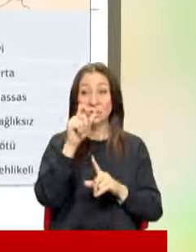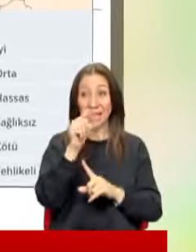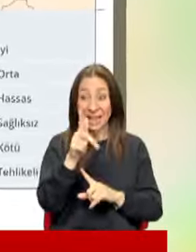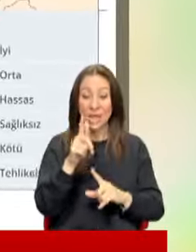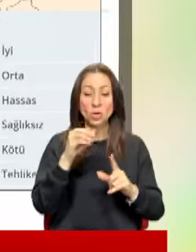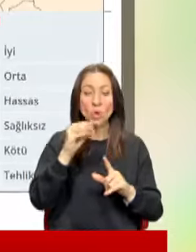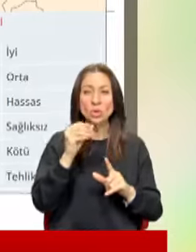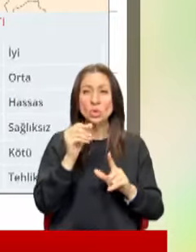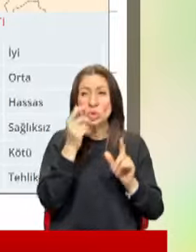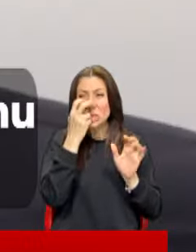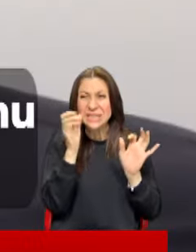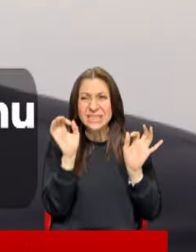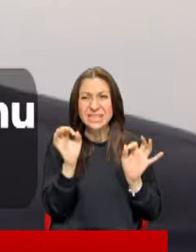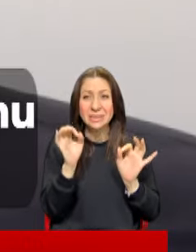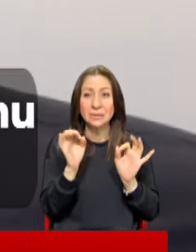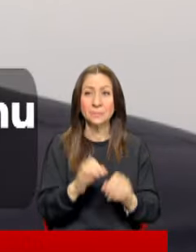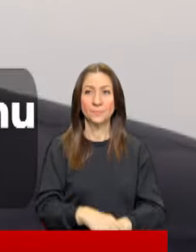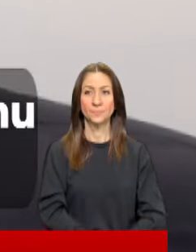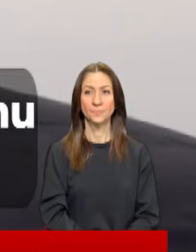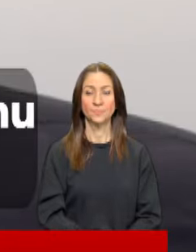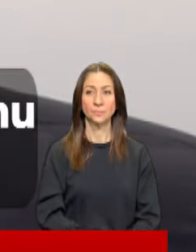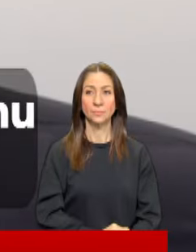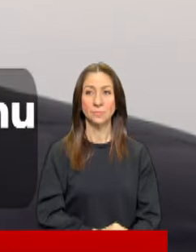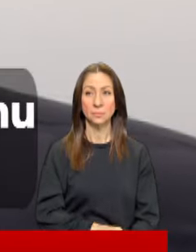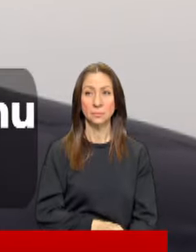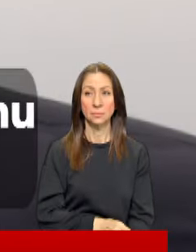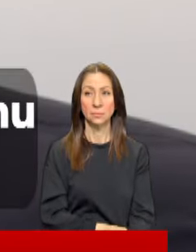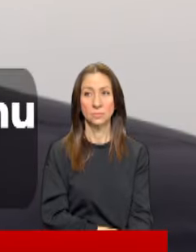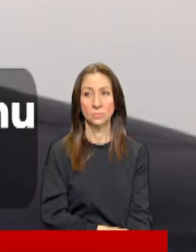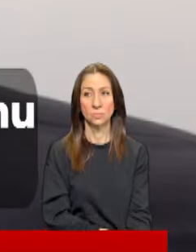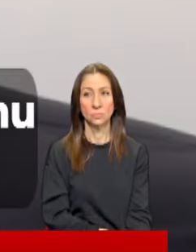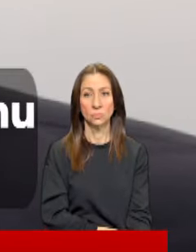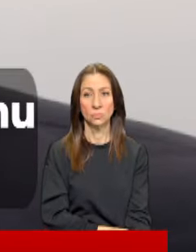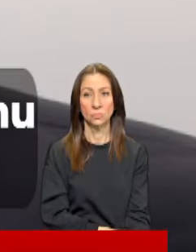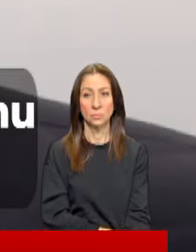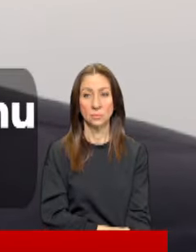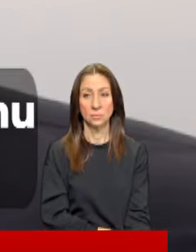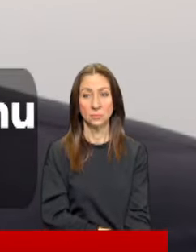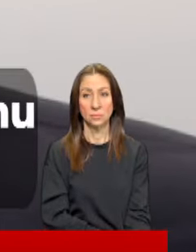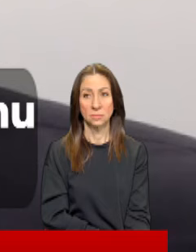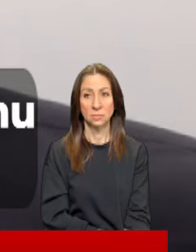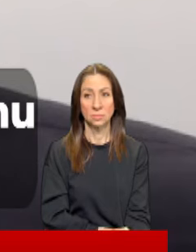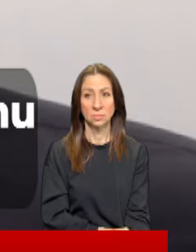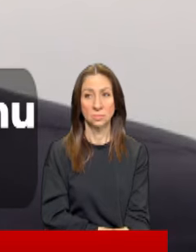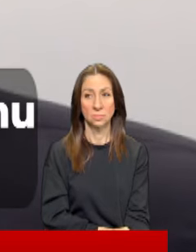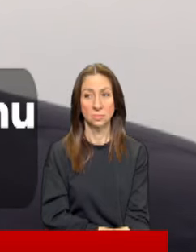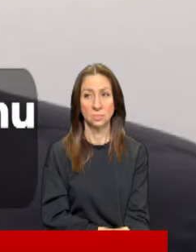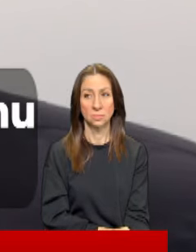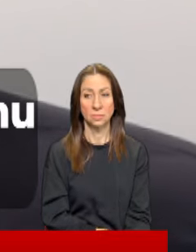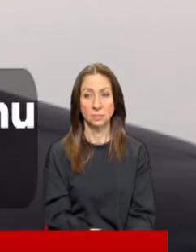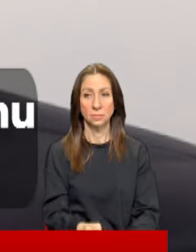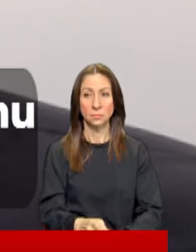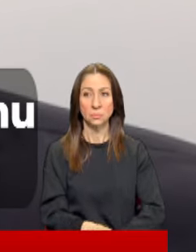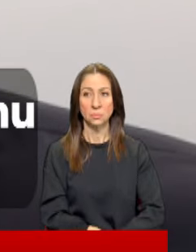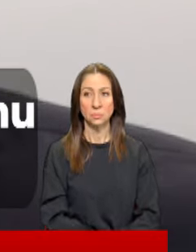toz seviyesi hassas noktada. Metreküpte 50 mikrogramın üzerinde bir toz solunumu insan sağlığı için